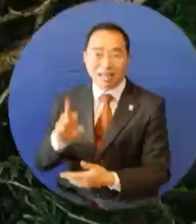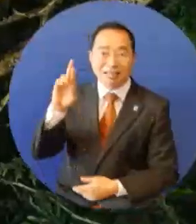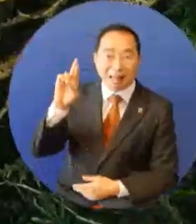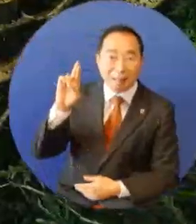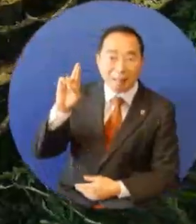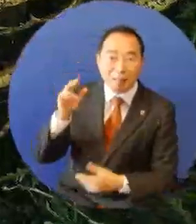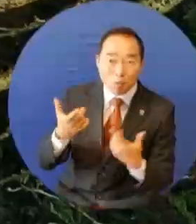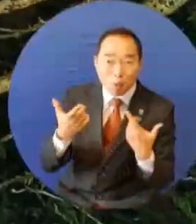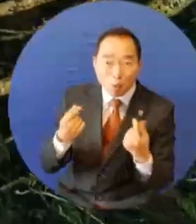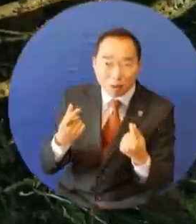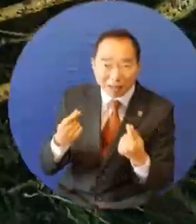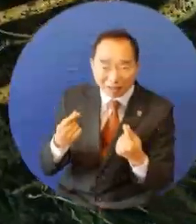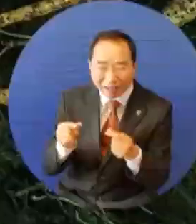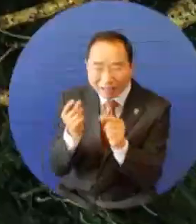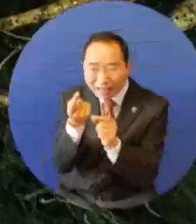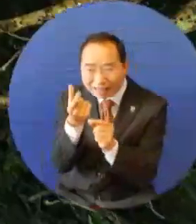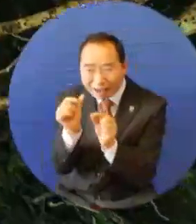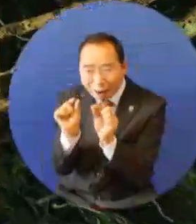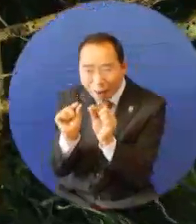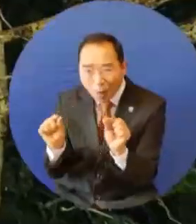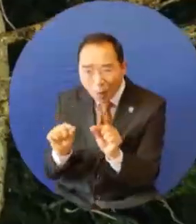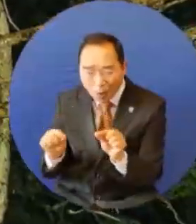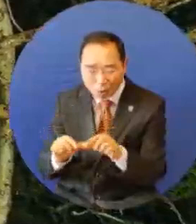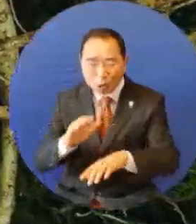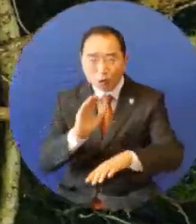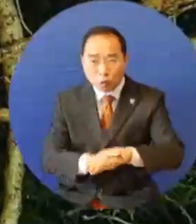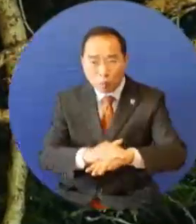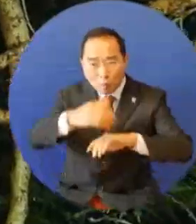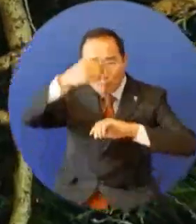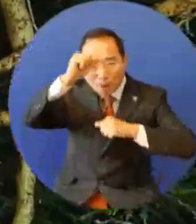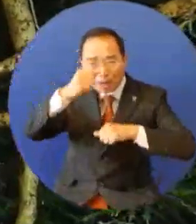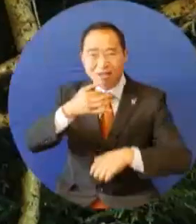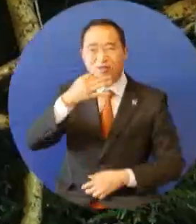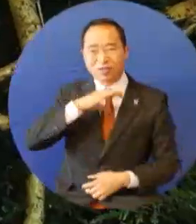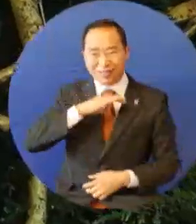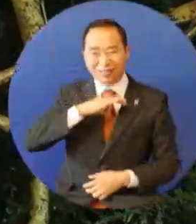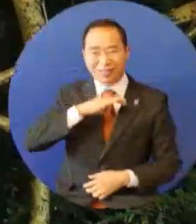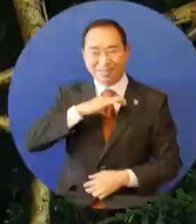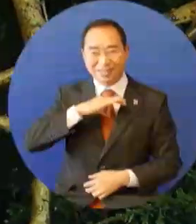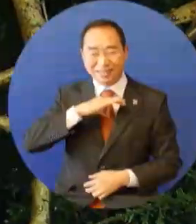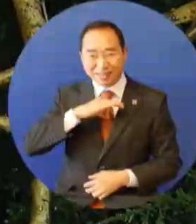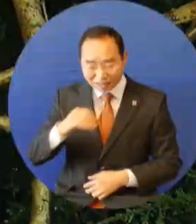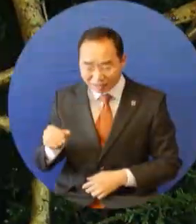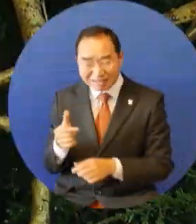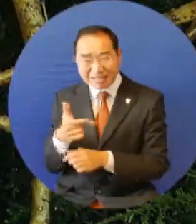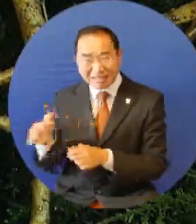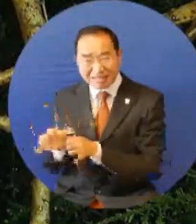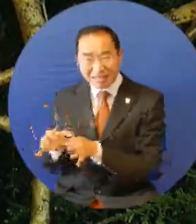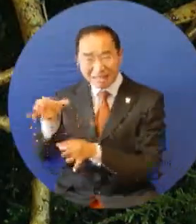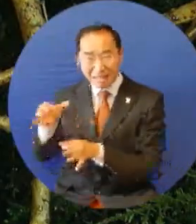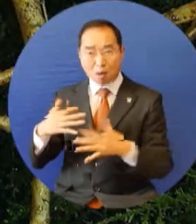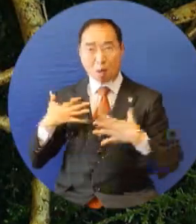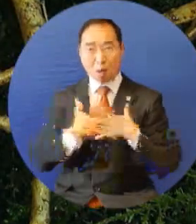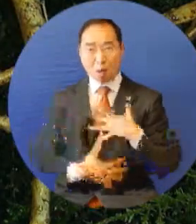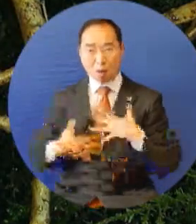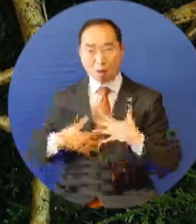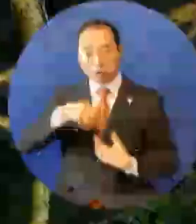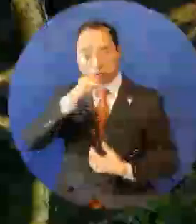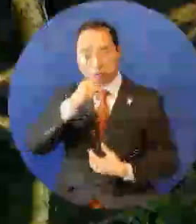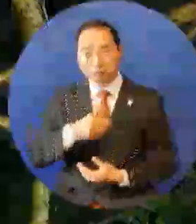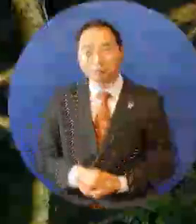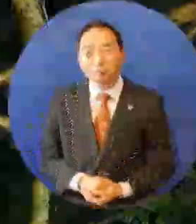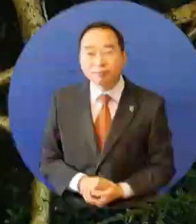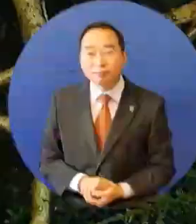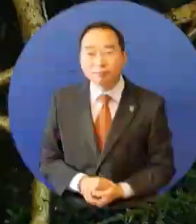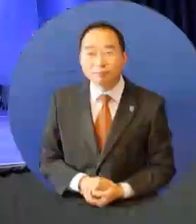삶도 마찬가지고 모든 뿌리에 잘 자란 뿌리는 수족에 좋다. 이게 보상과학이에요. 이 잘 자란 뿌리가